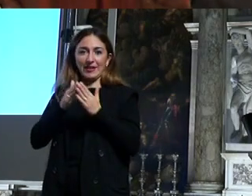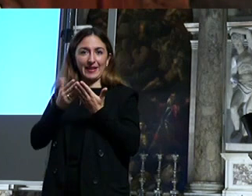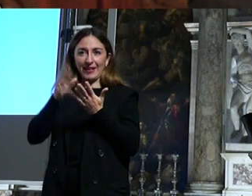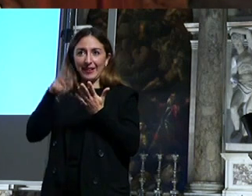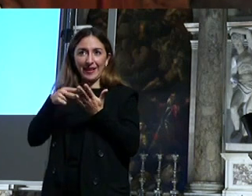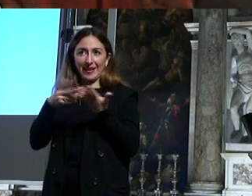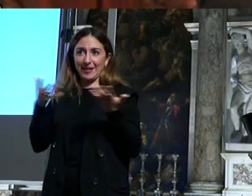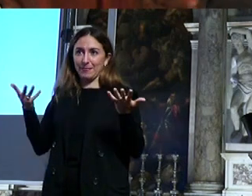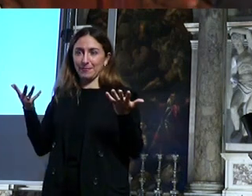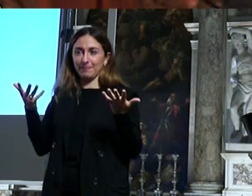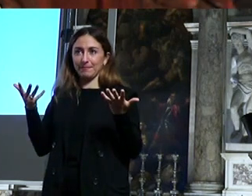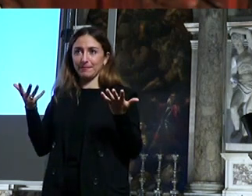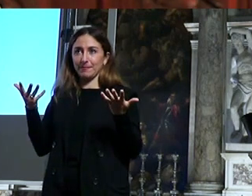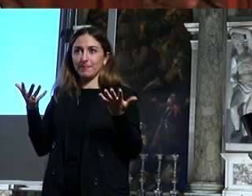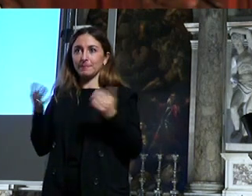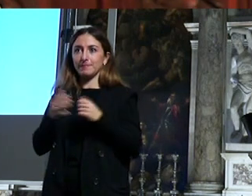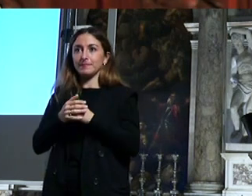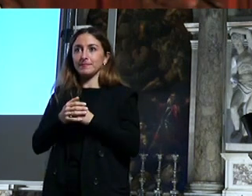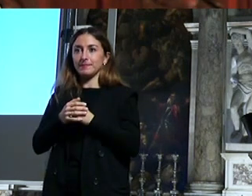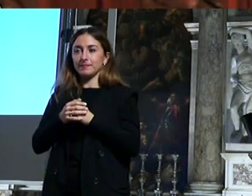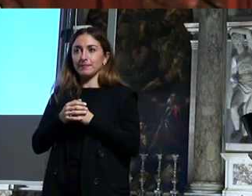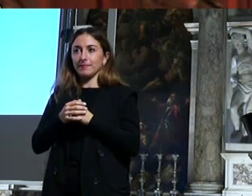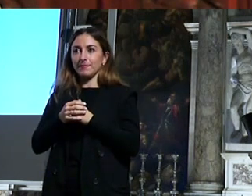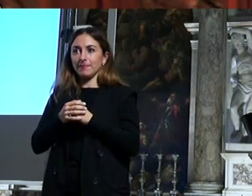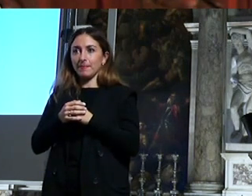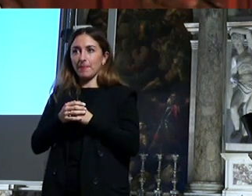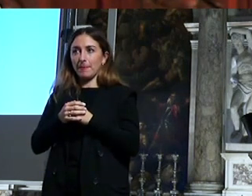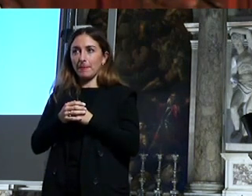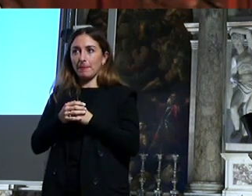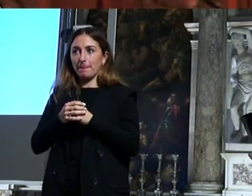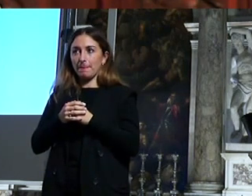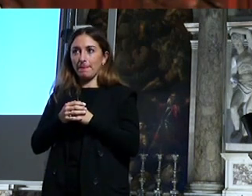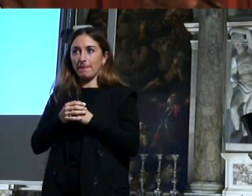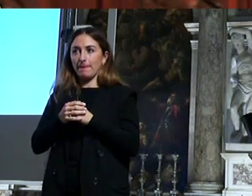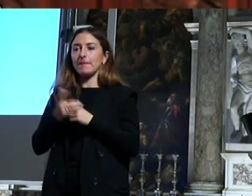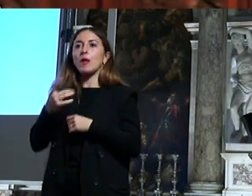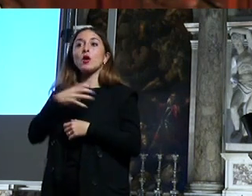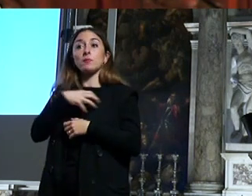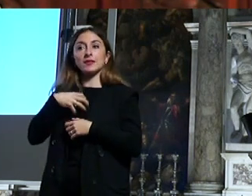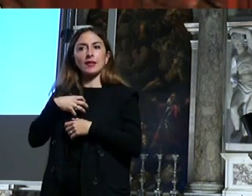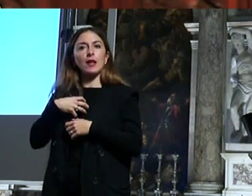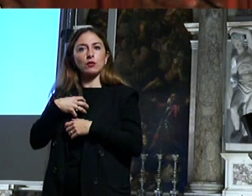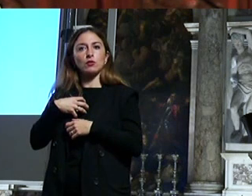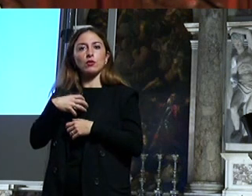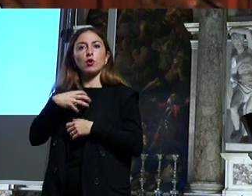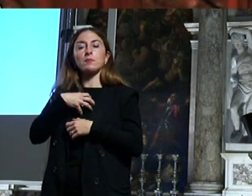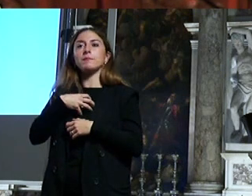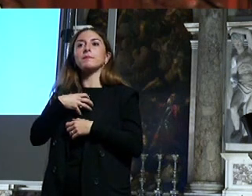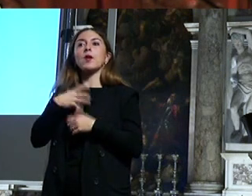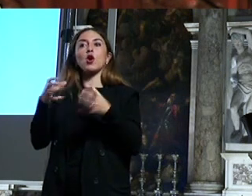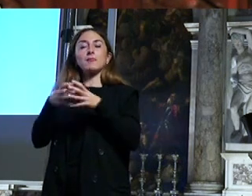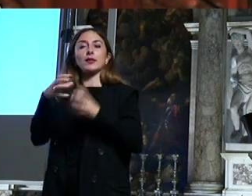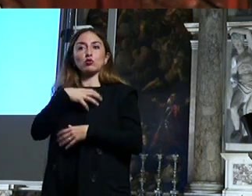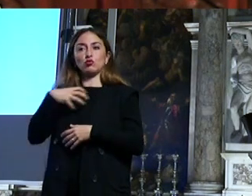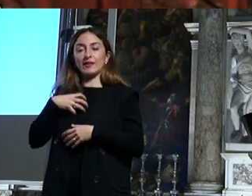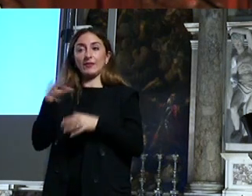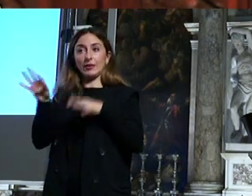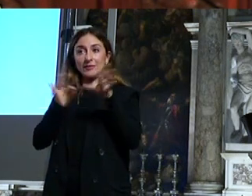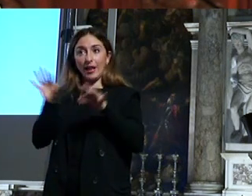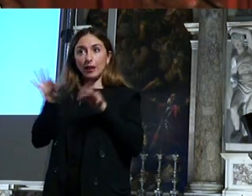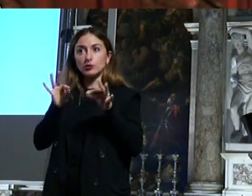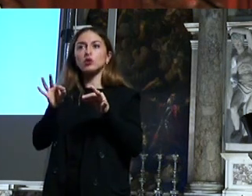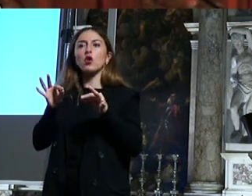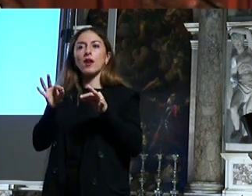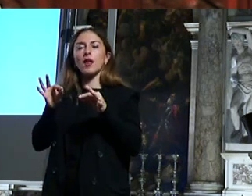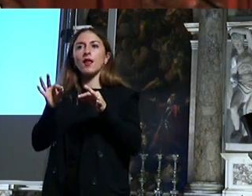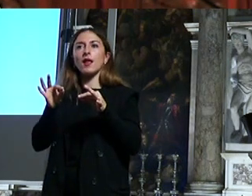caso la selezione fatta dal comitato scientifico aiuta a portare l'attenzione